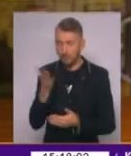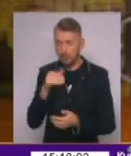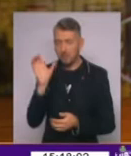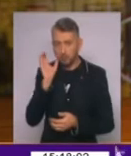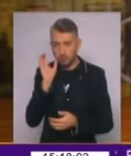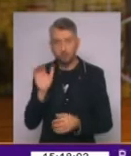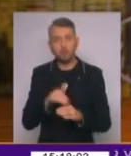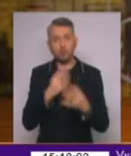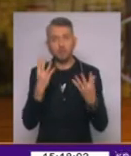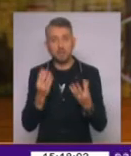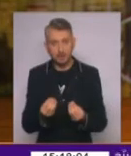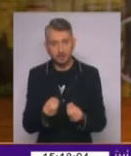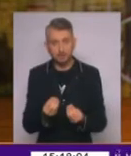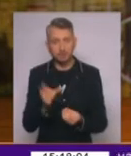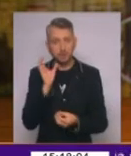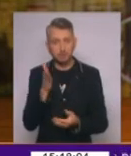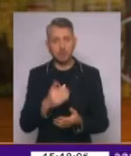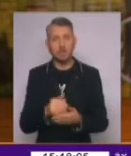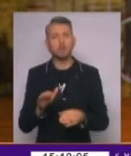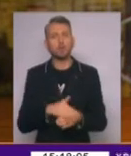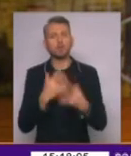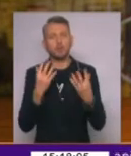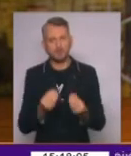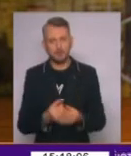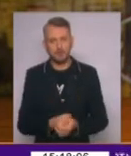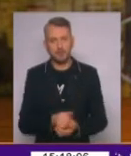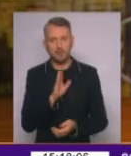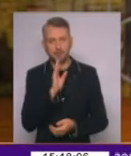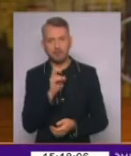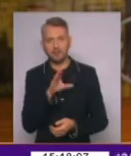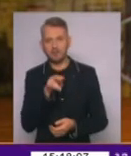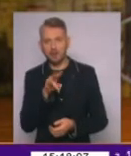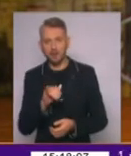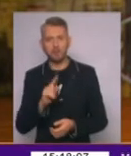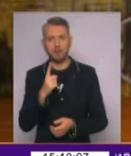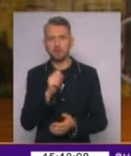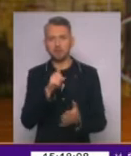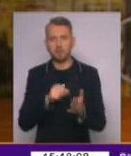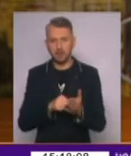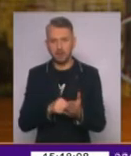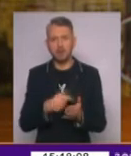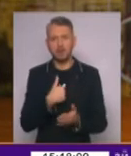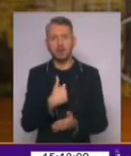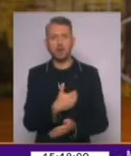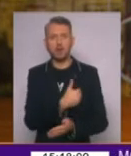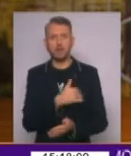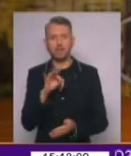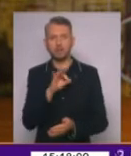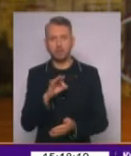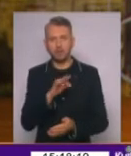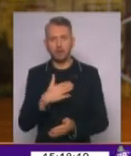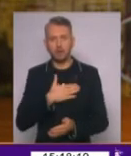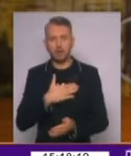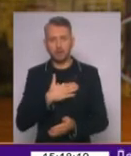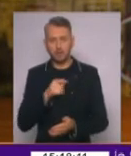його. Добрий день, ви в прямому ефірі. Доброго дня. Добрий день. Наталю. Ну, перше питання, ви вже, яке я хотіла з приводу нашого цього